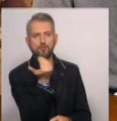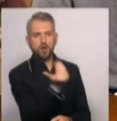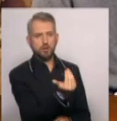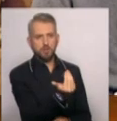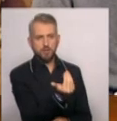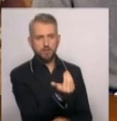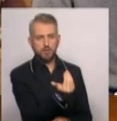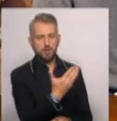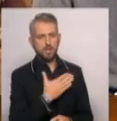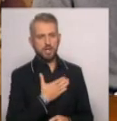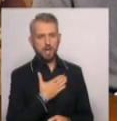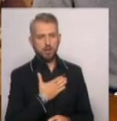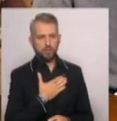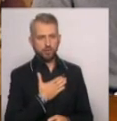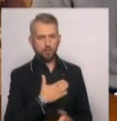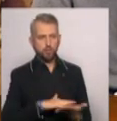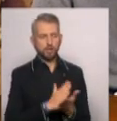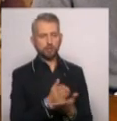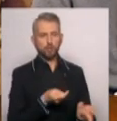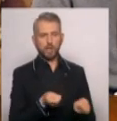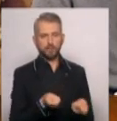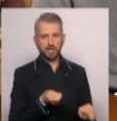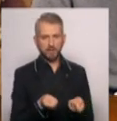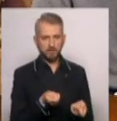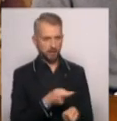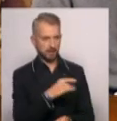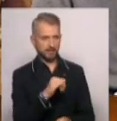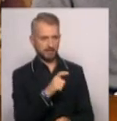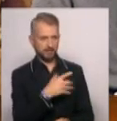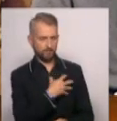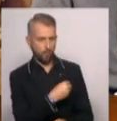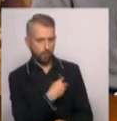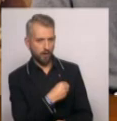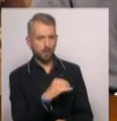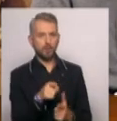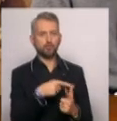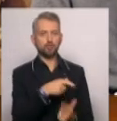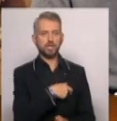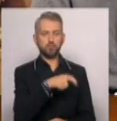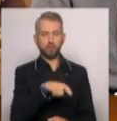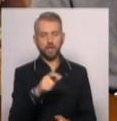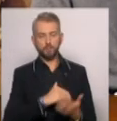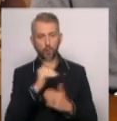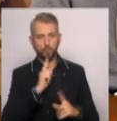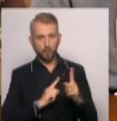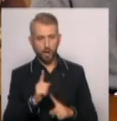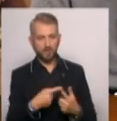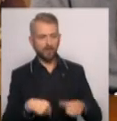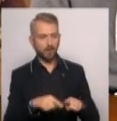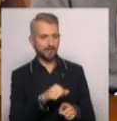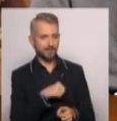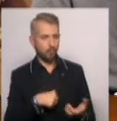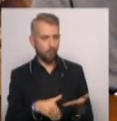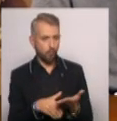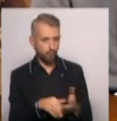зору нашого політичного керівництва зі Львова чи депутатів Верховної Ради фракції «Самопоміч»,